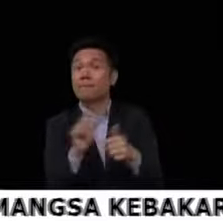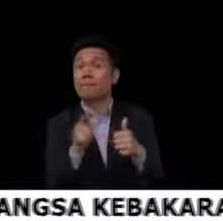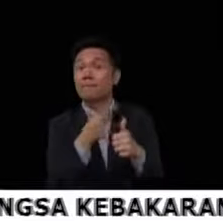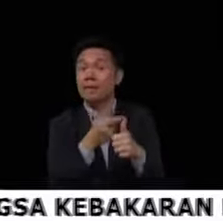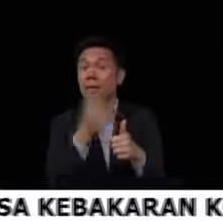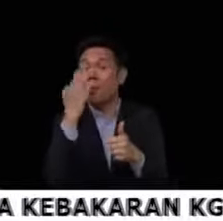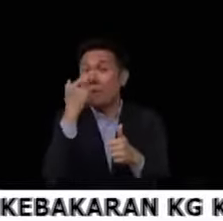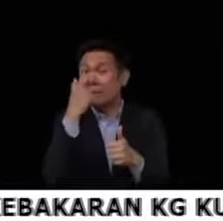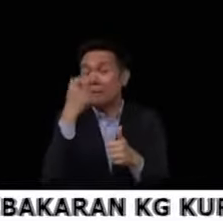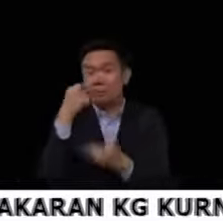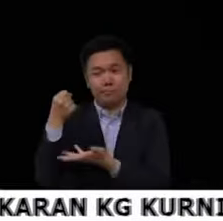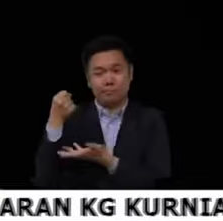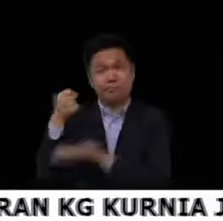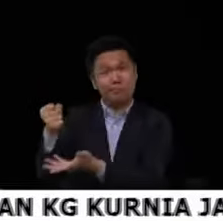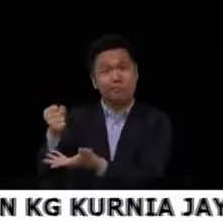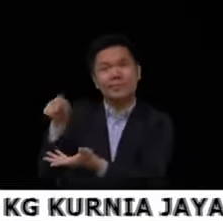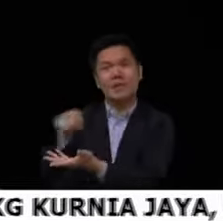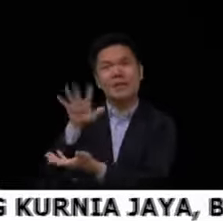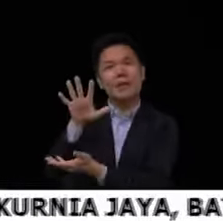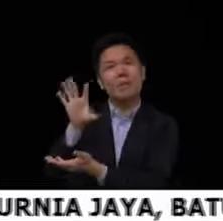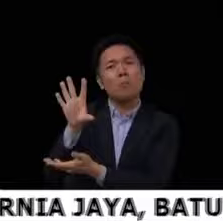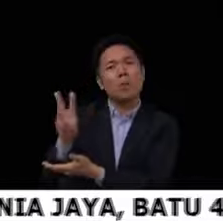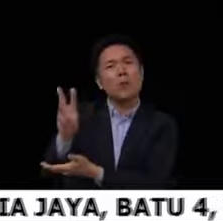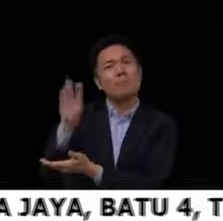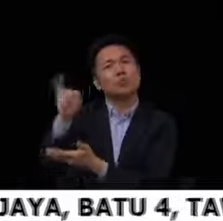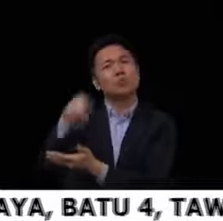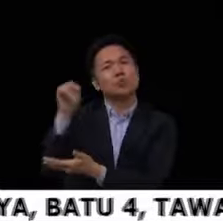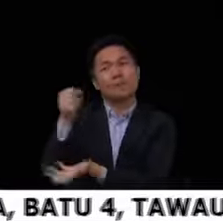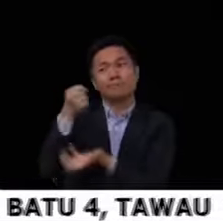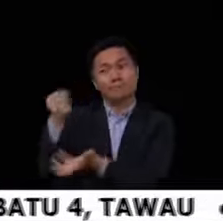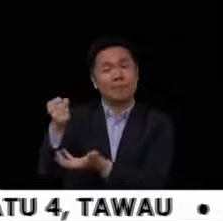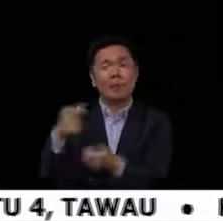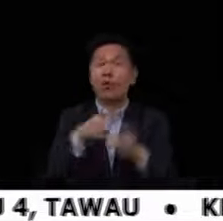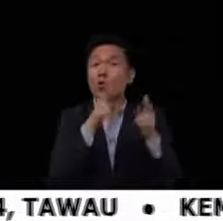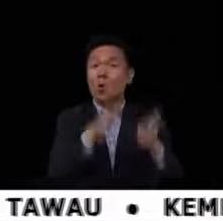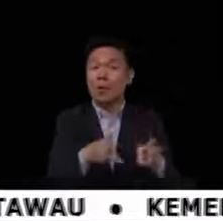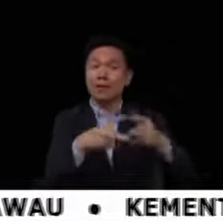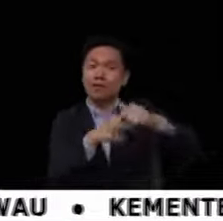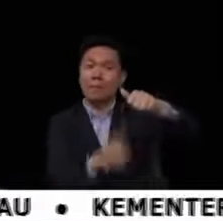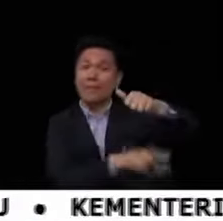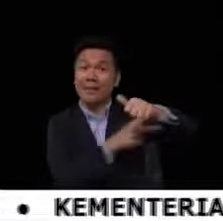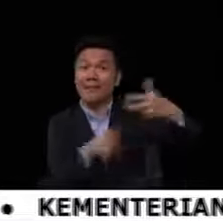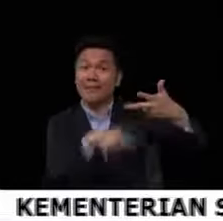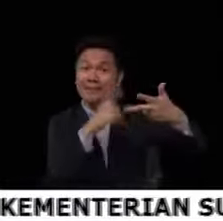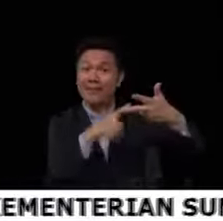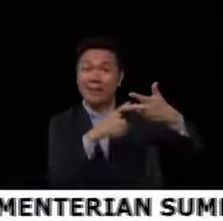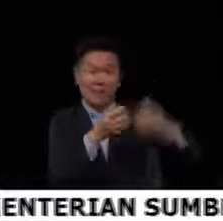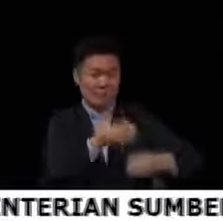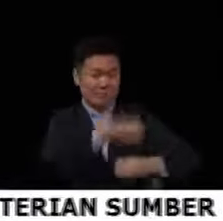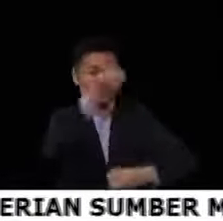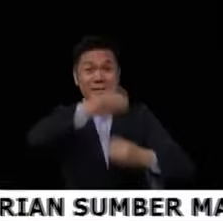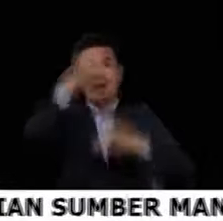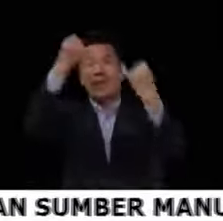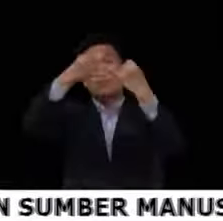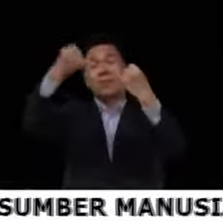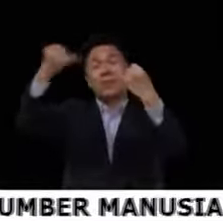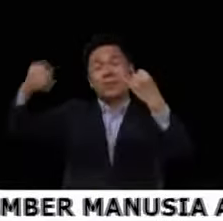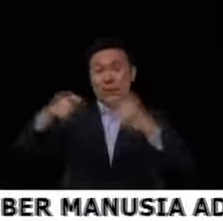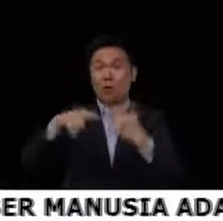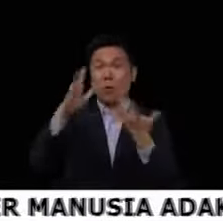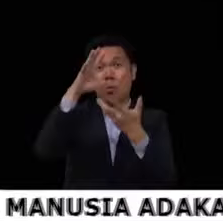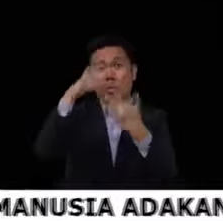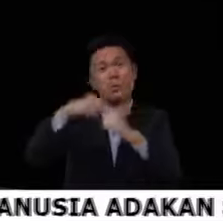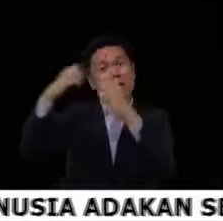saja kita dapat untuk kan lebih uang hampir 56000000 untuk jalan untuk jembatan ada juga tiang-tiang listrik yang terjadi as